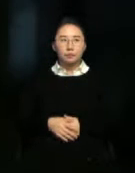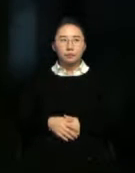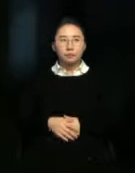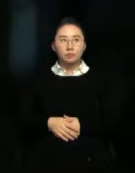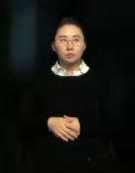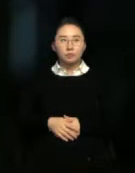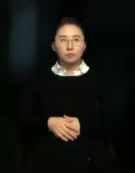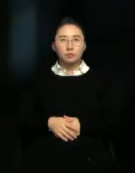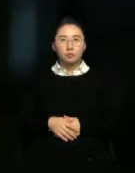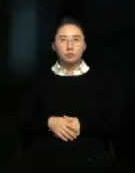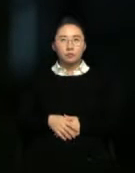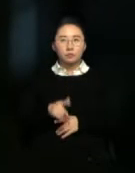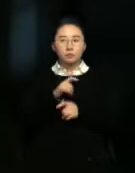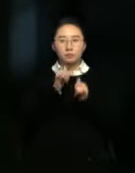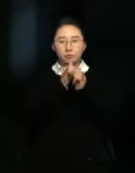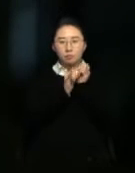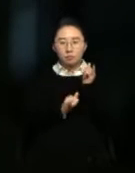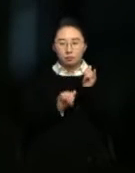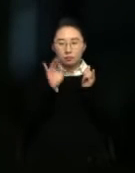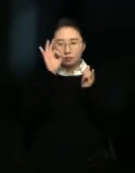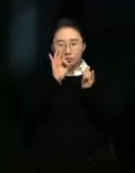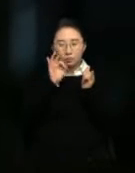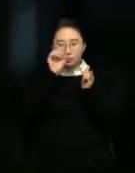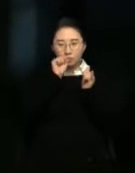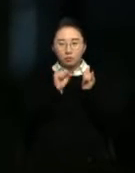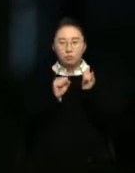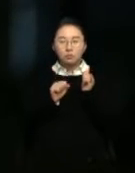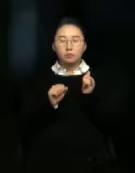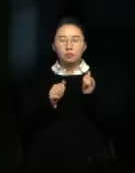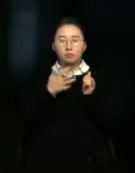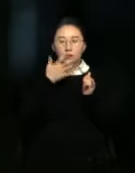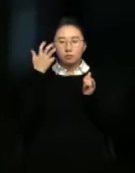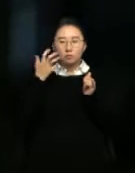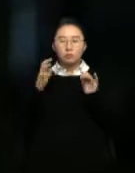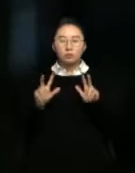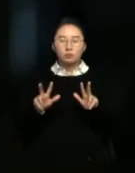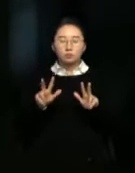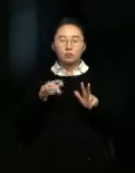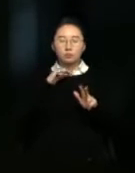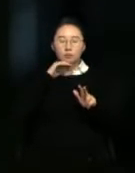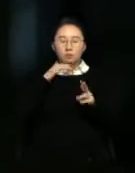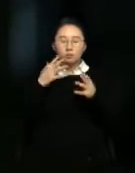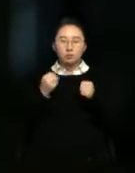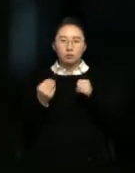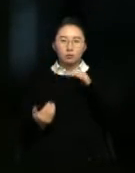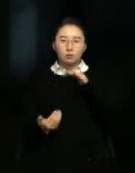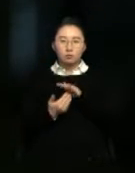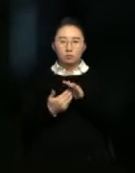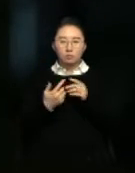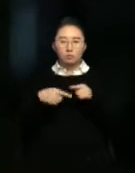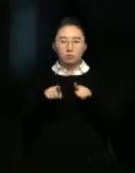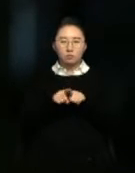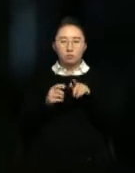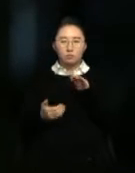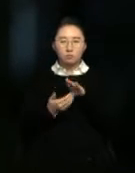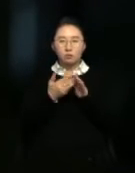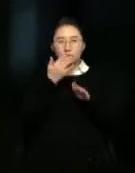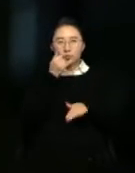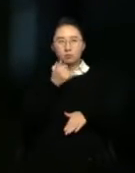우리 역사를 좋아했었던 그런 꿈을 지금 이 나이가 돼서 여러 사람들 같이 할 수 있는 게 참